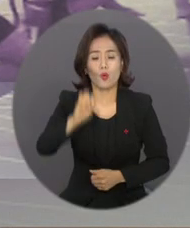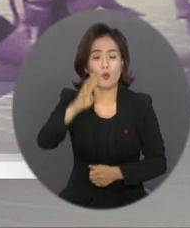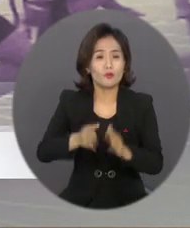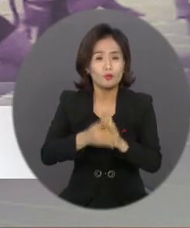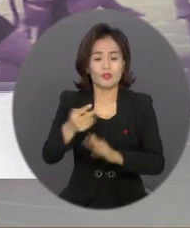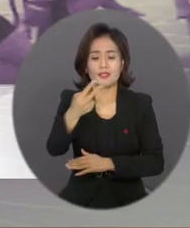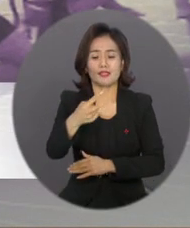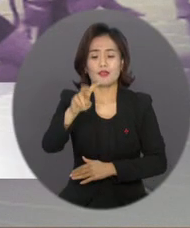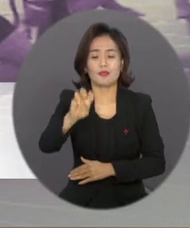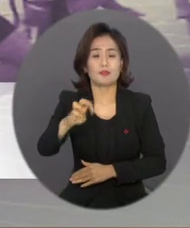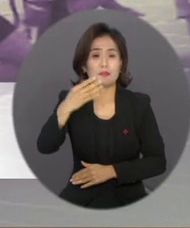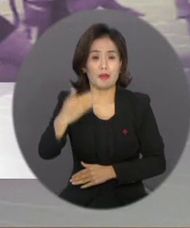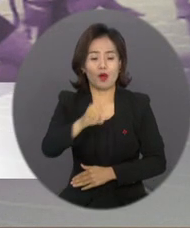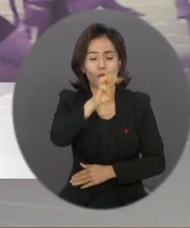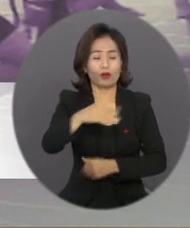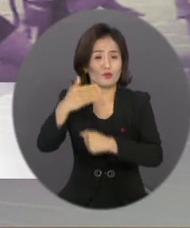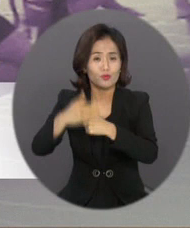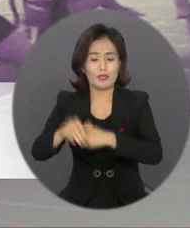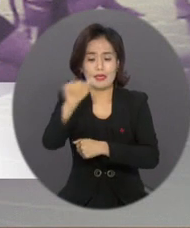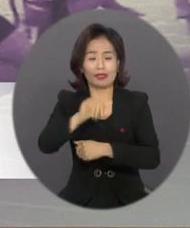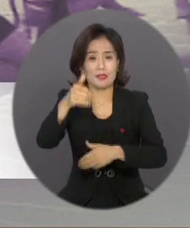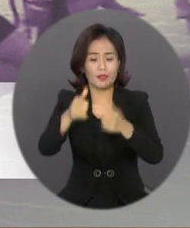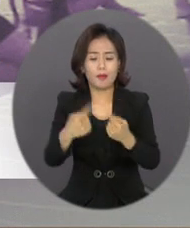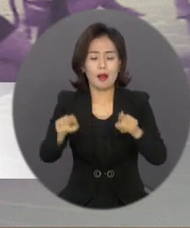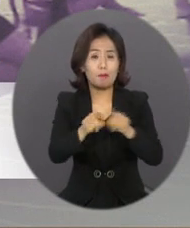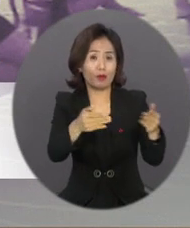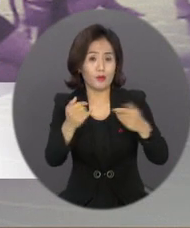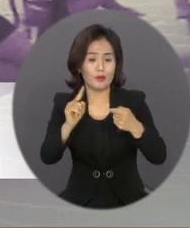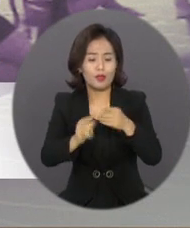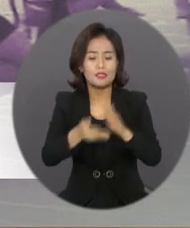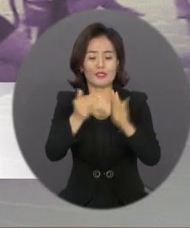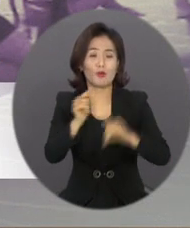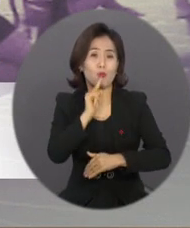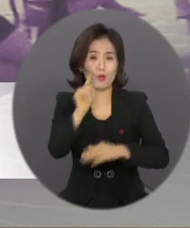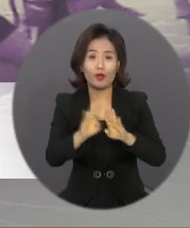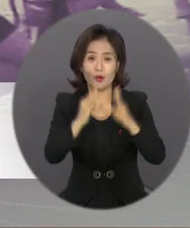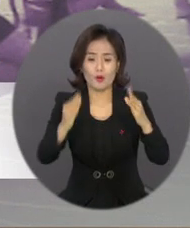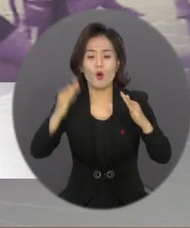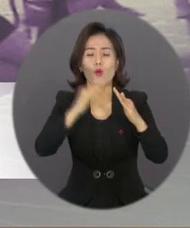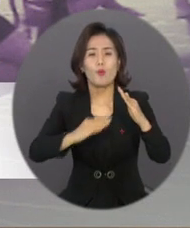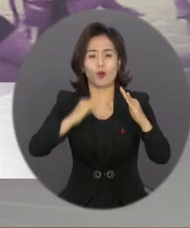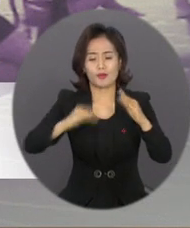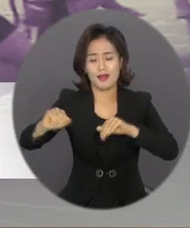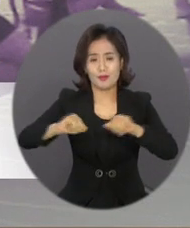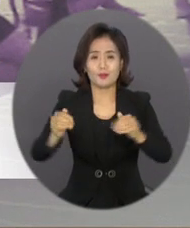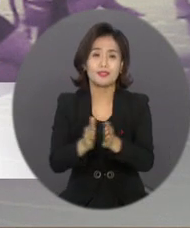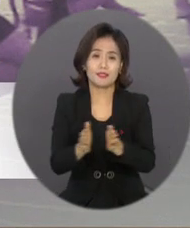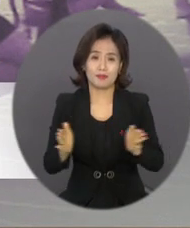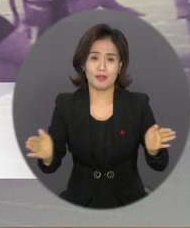광주시가 2038 광주 대구 아시안게임 공동유치를 위한 시민 보고회를 열고 본격적인 유치전에